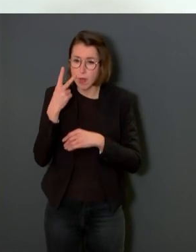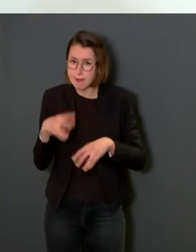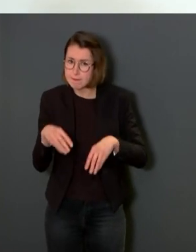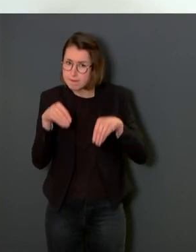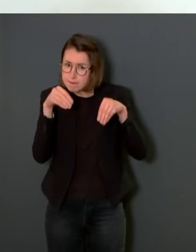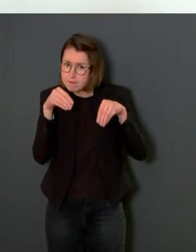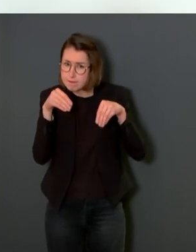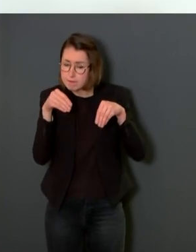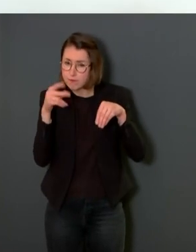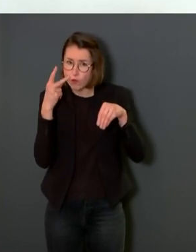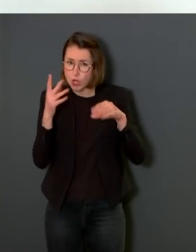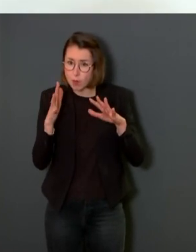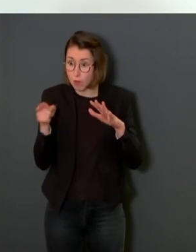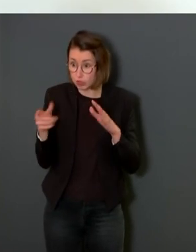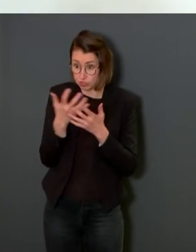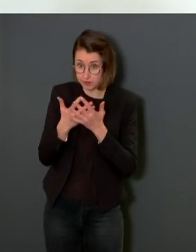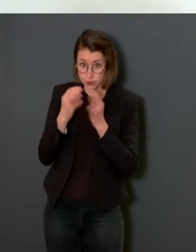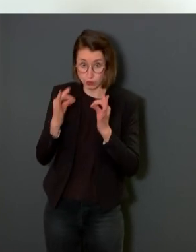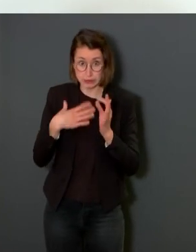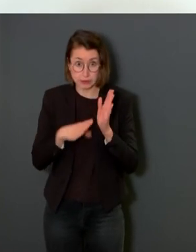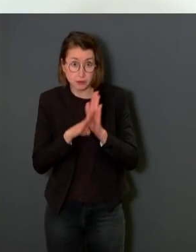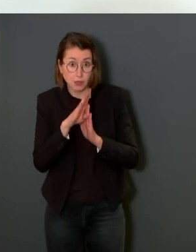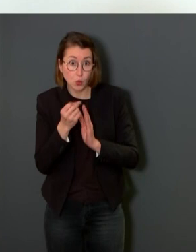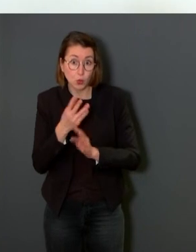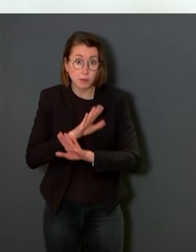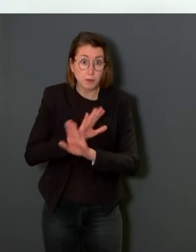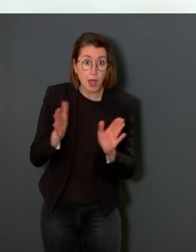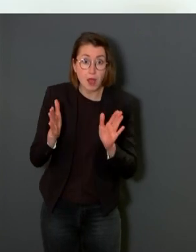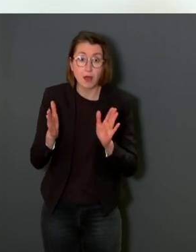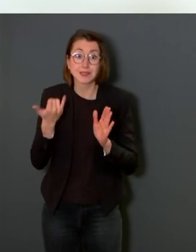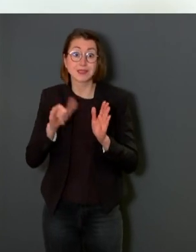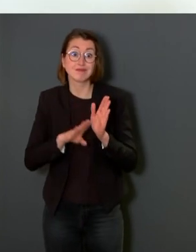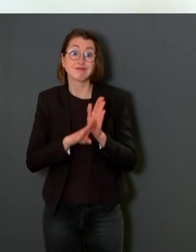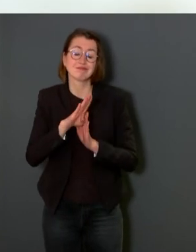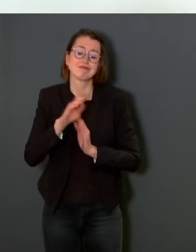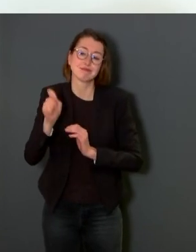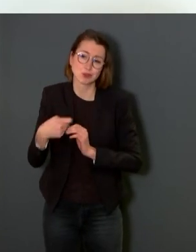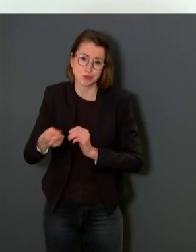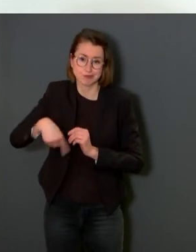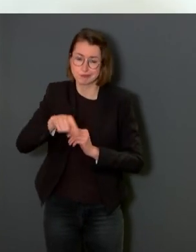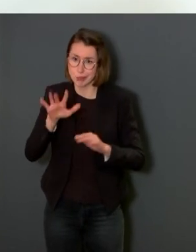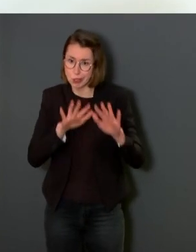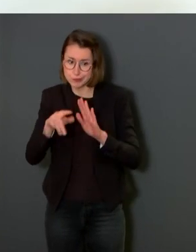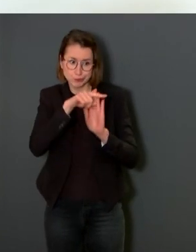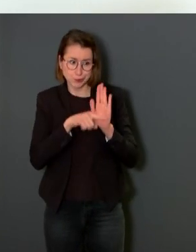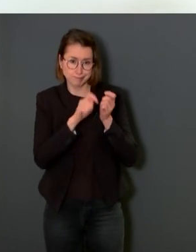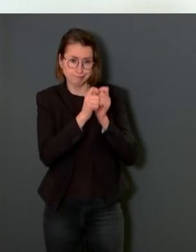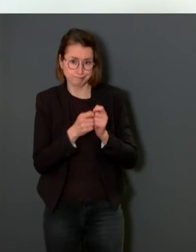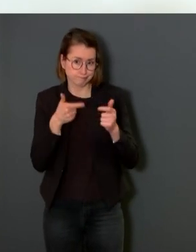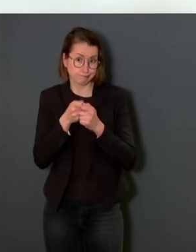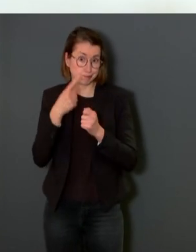vague et alors prendre des mesures plus appropriées. Pour ce qui concerne plus spécifiquement la Wallonie, je sais